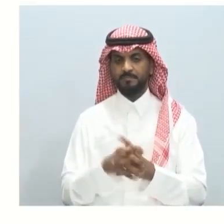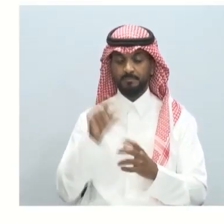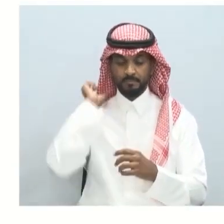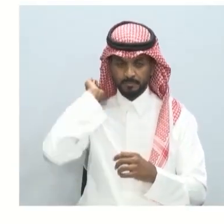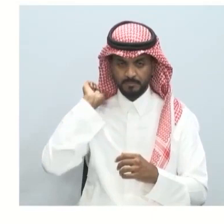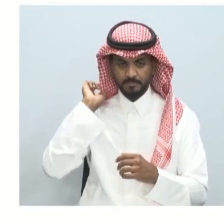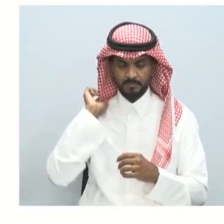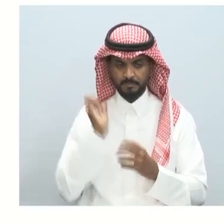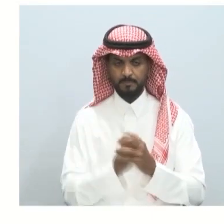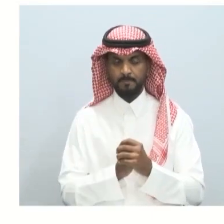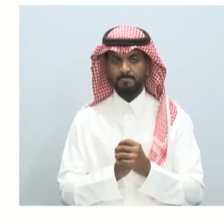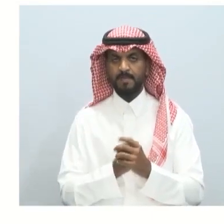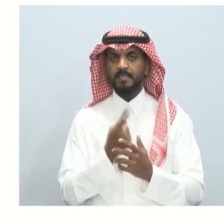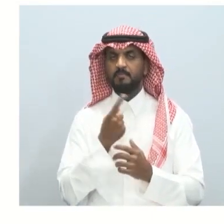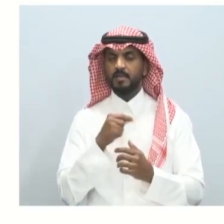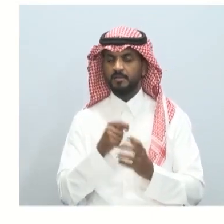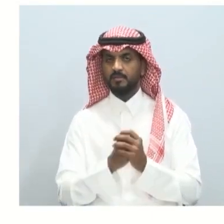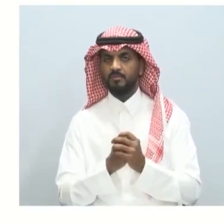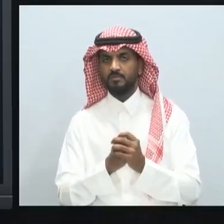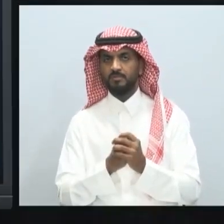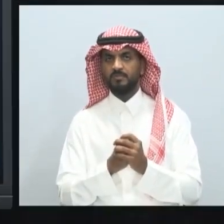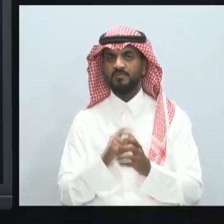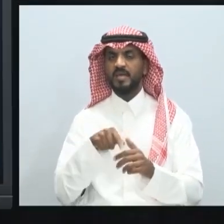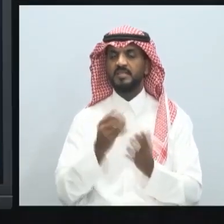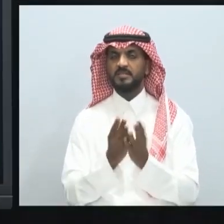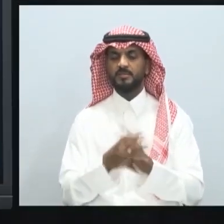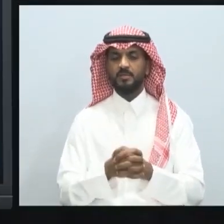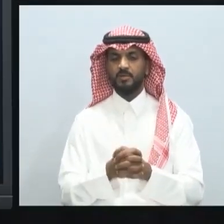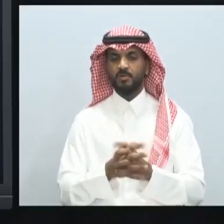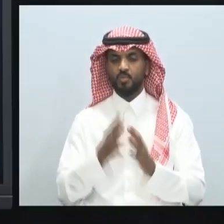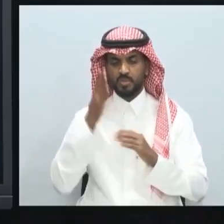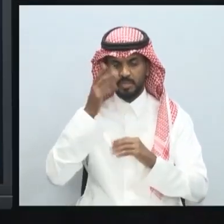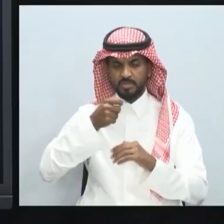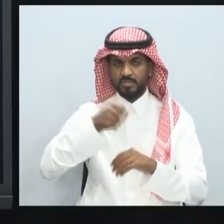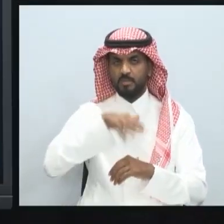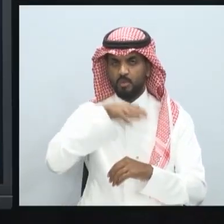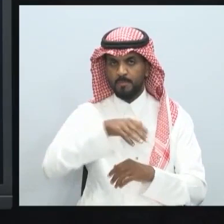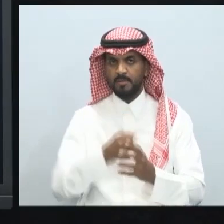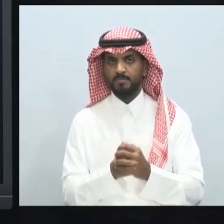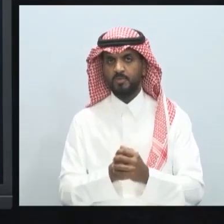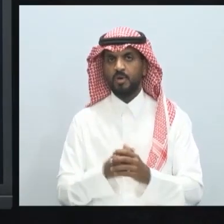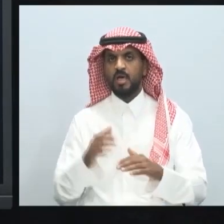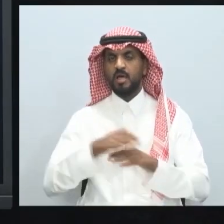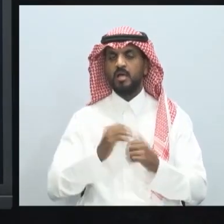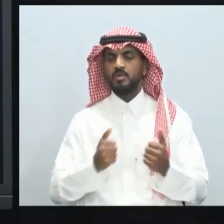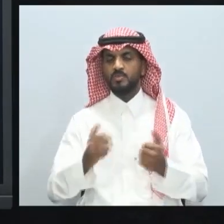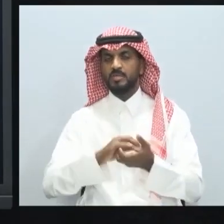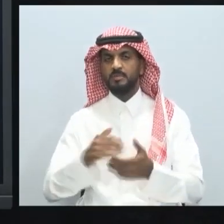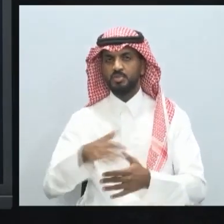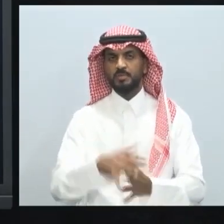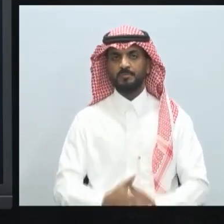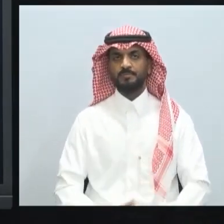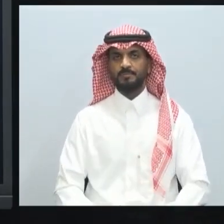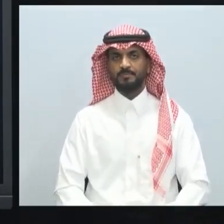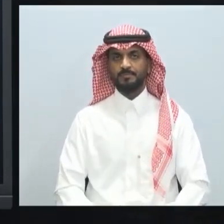جميل هذا ما اردنا ان نورده في هذا الدرس وصلى الله وسلم على نبينا محمد وعلى اله وصحبه